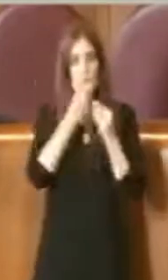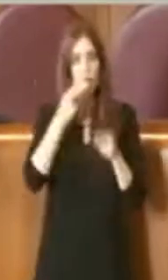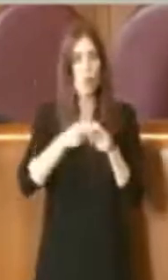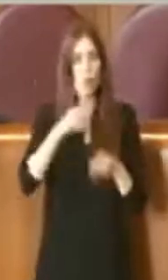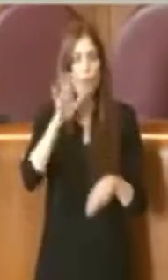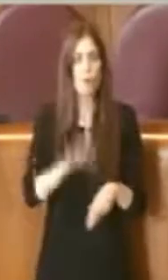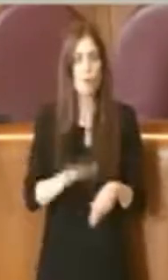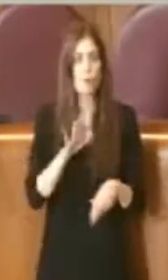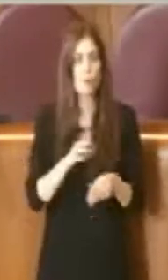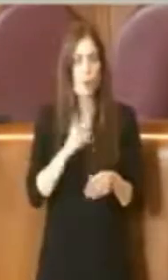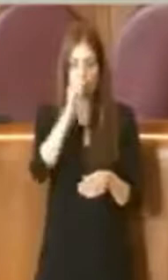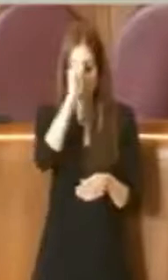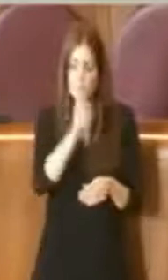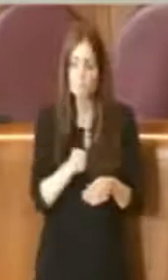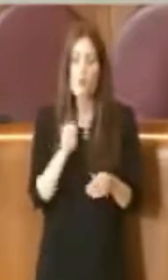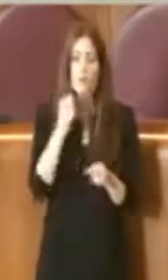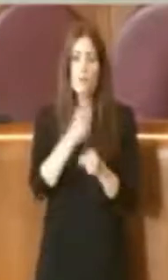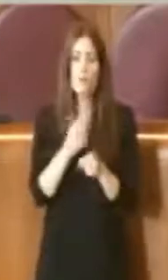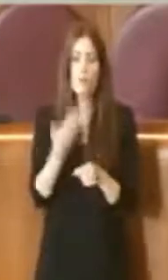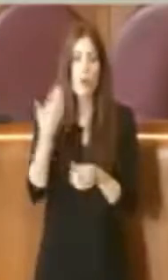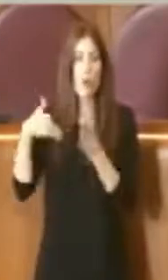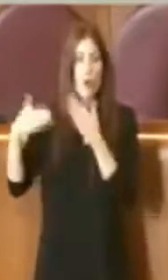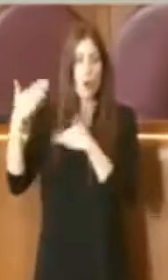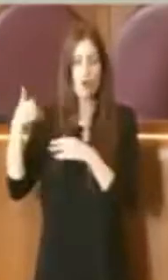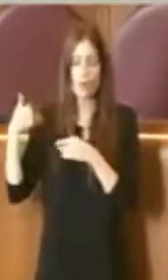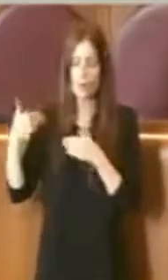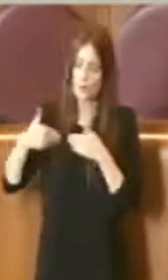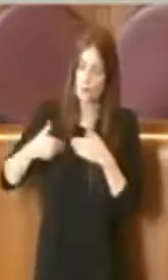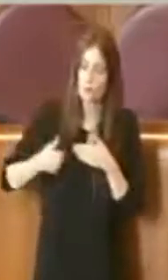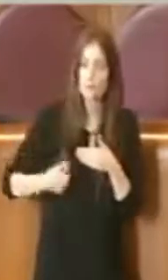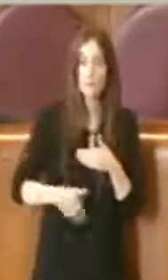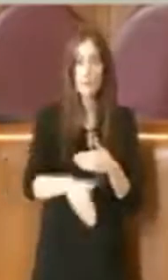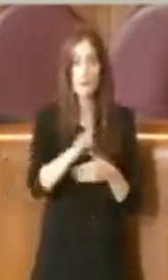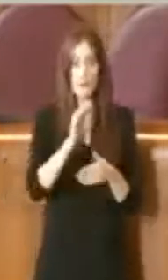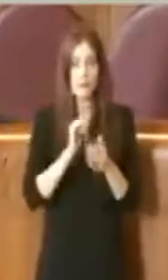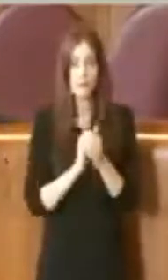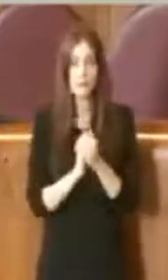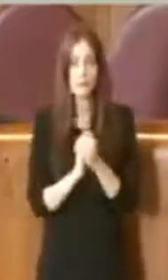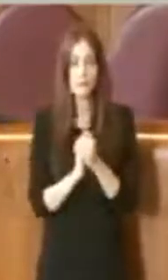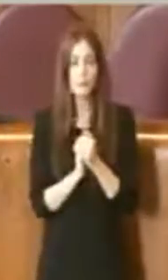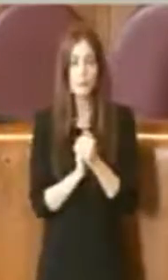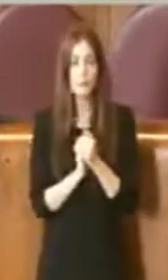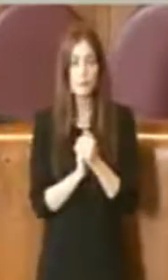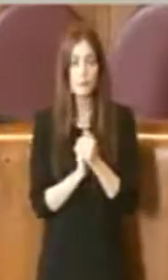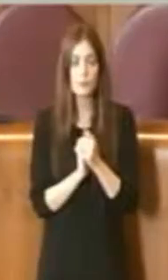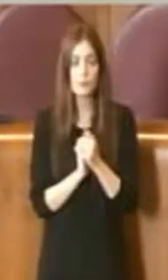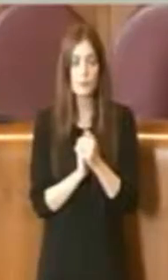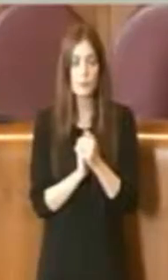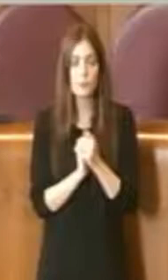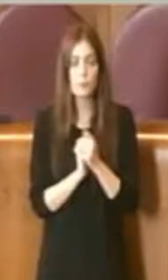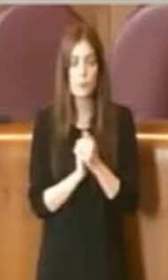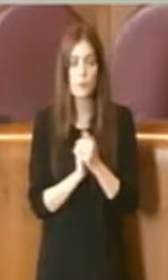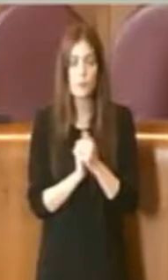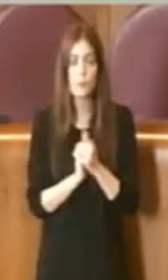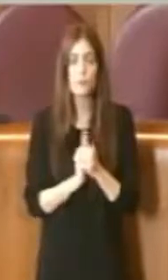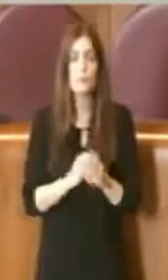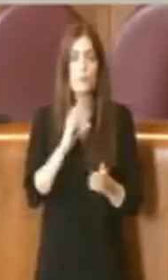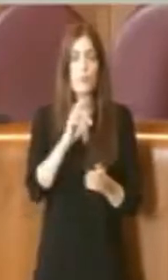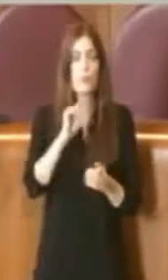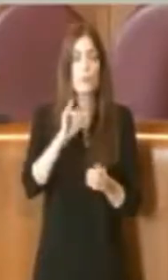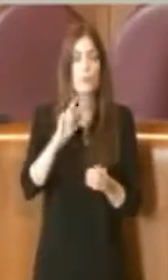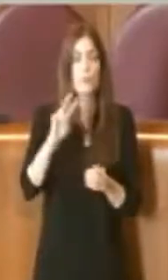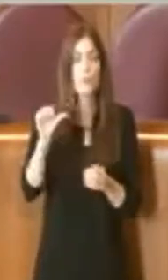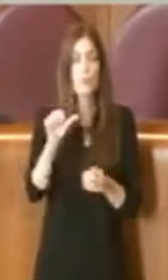nel rispetto della storia millenaria della città eterna. 2000 anni fa, il più grande orgoglio era dire Civis Romanus